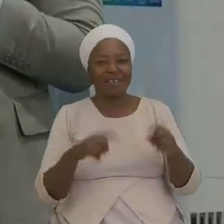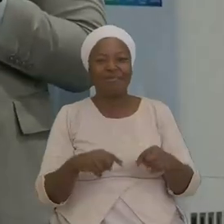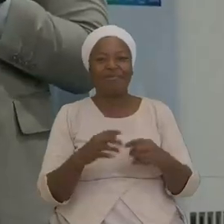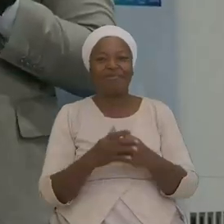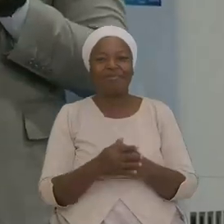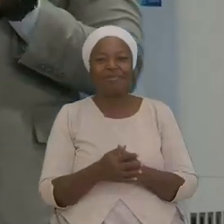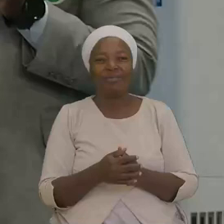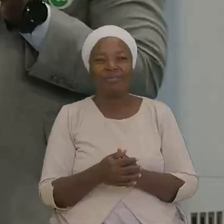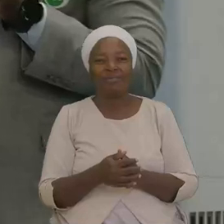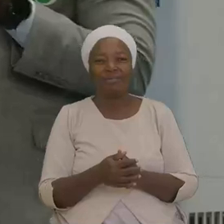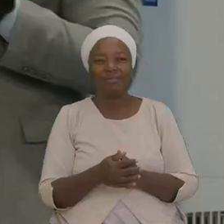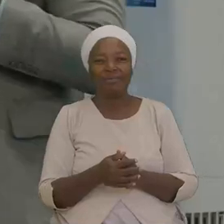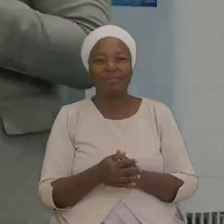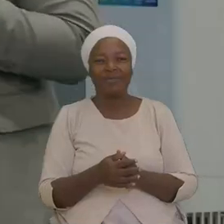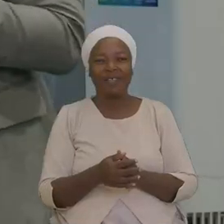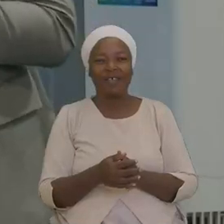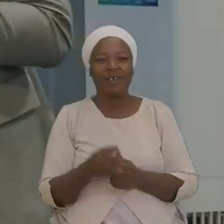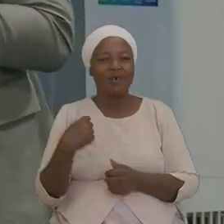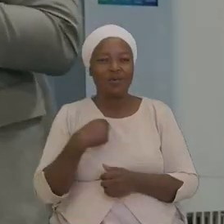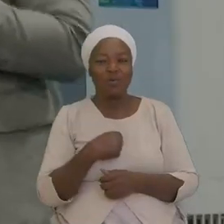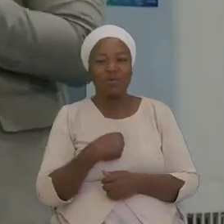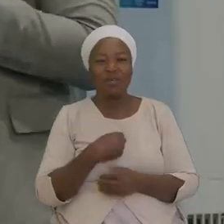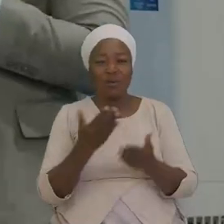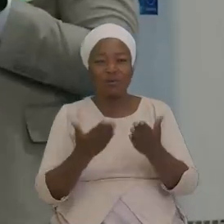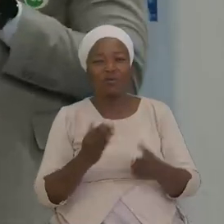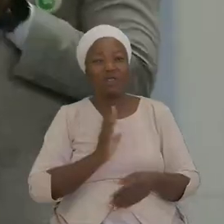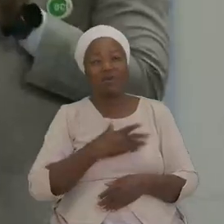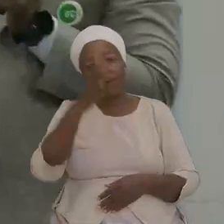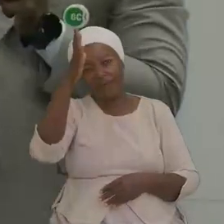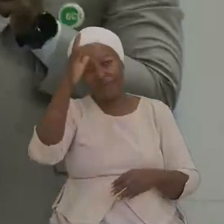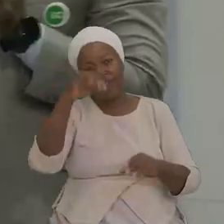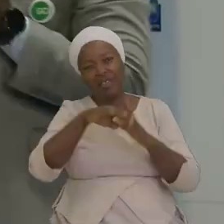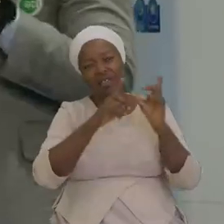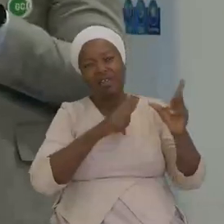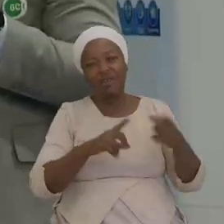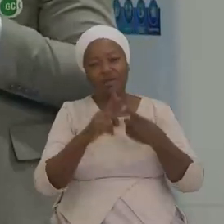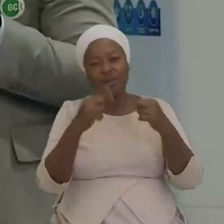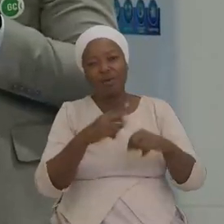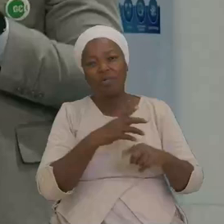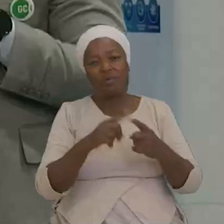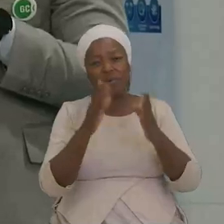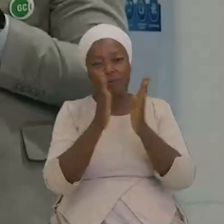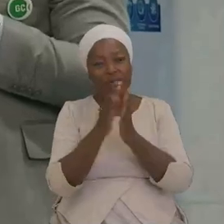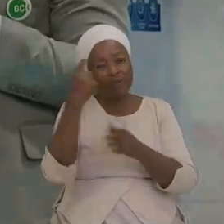Notre Père, dans le Seigneur, reviendra pour prier pour nous.